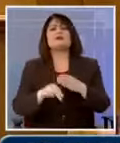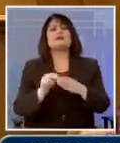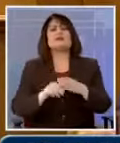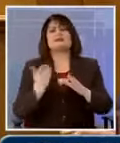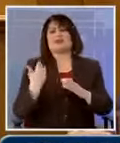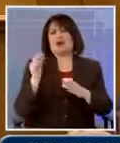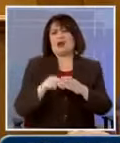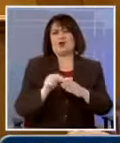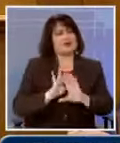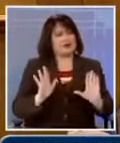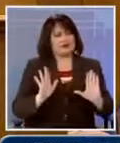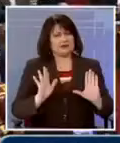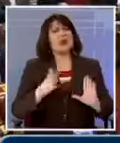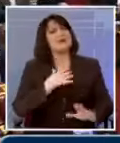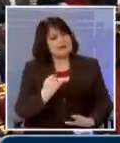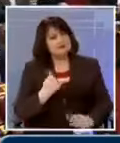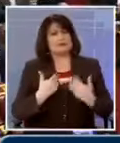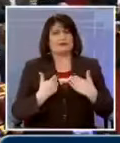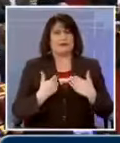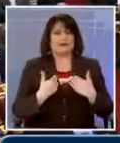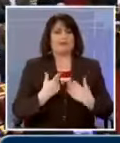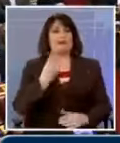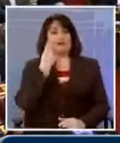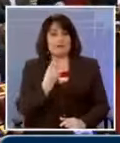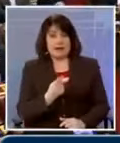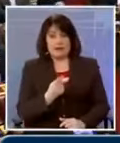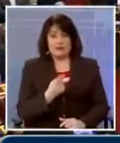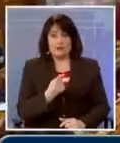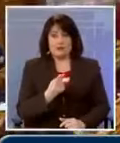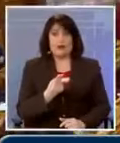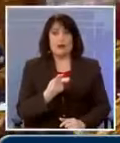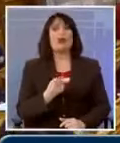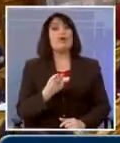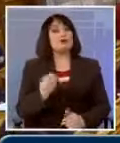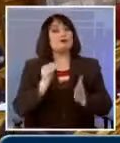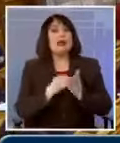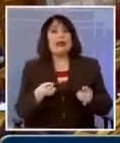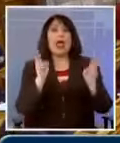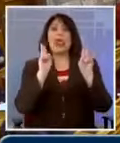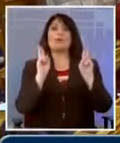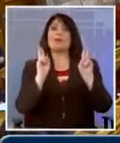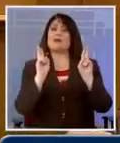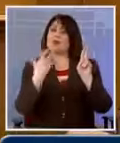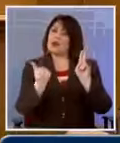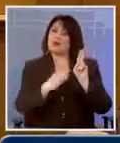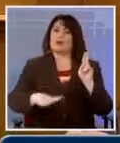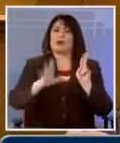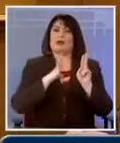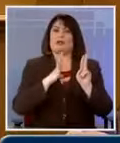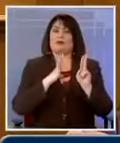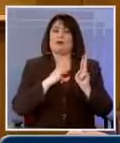στις τελευταίες εκλογές. Και βλέπουμε την επάνωδο της ελπίδας,